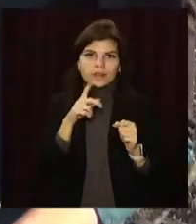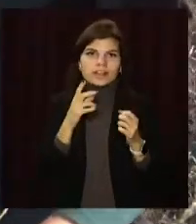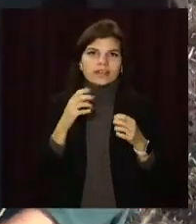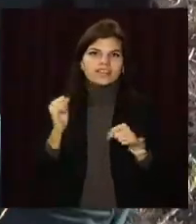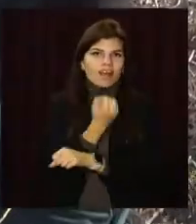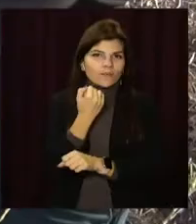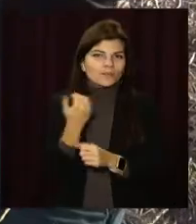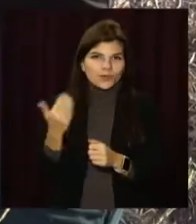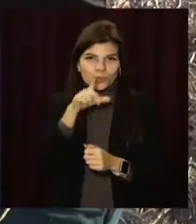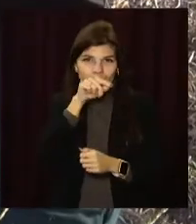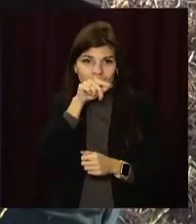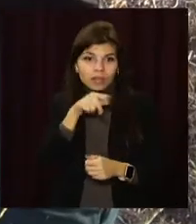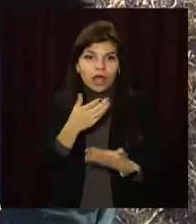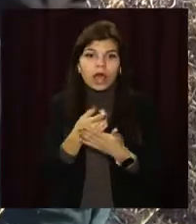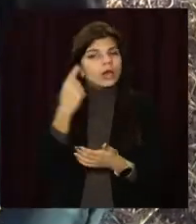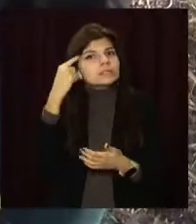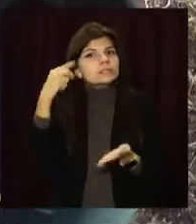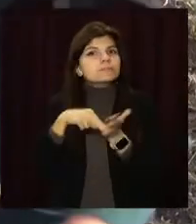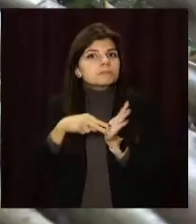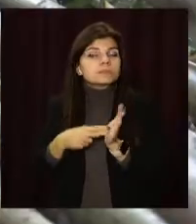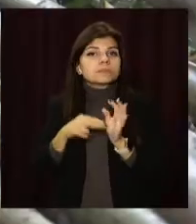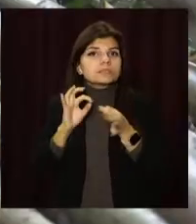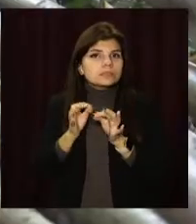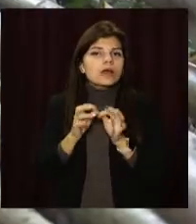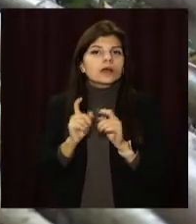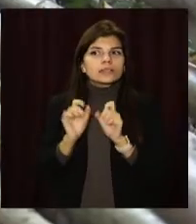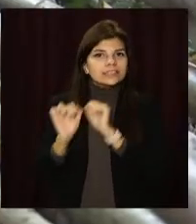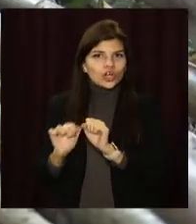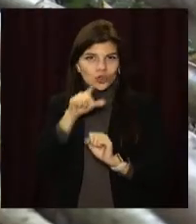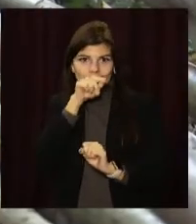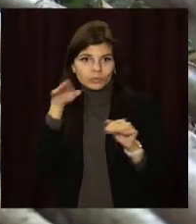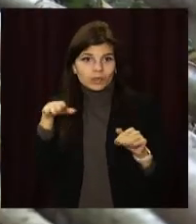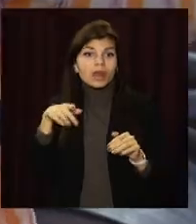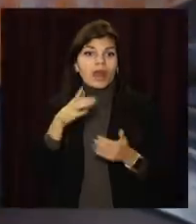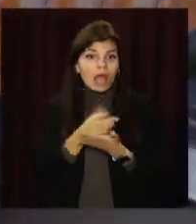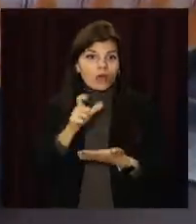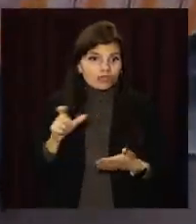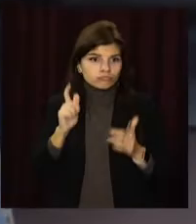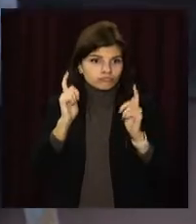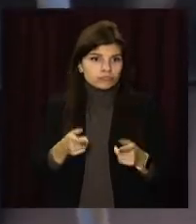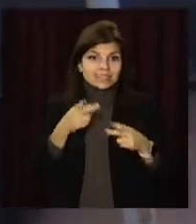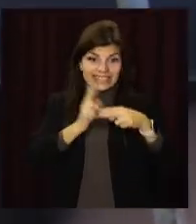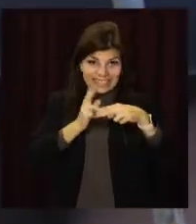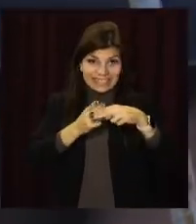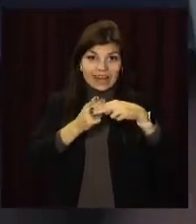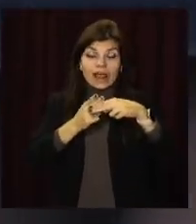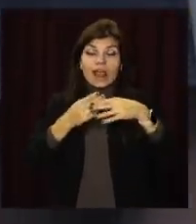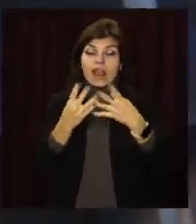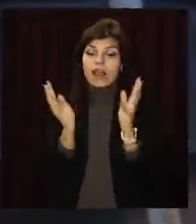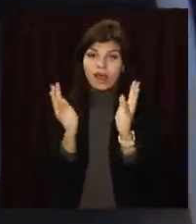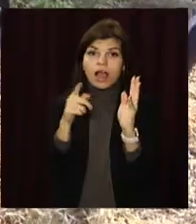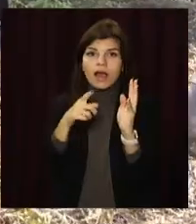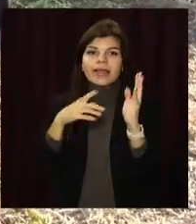є відороботи на тему захисту лелек та довкілля. Цього разу юнати долучаються наживо. У металевий каркас вплітають гнучку